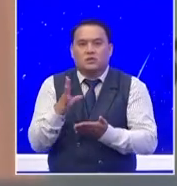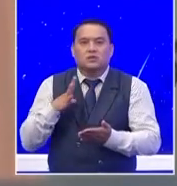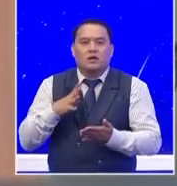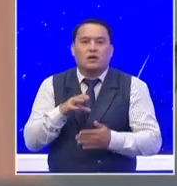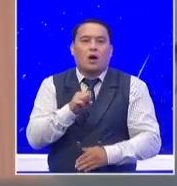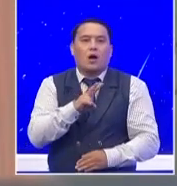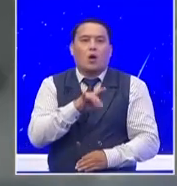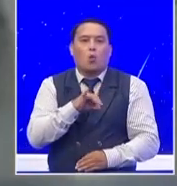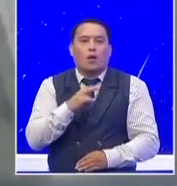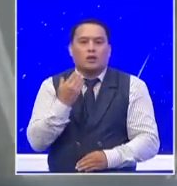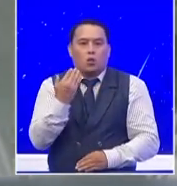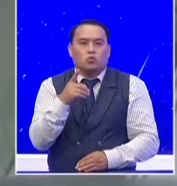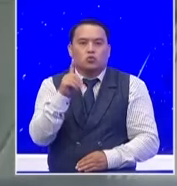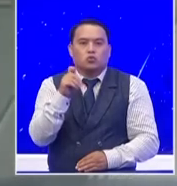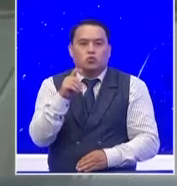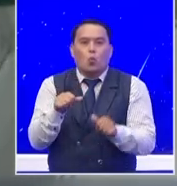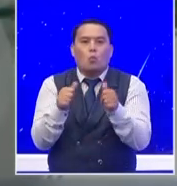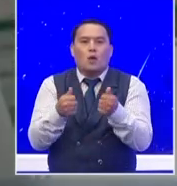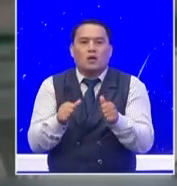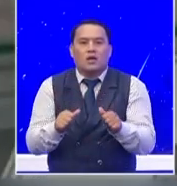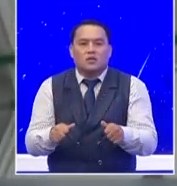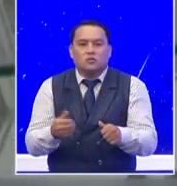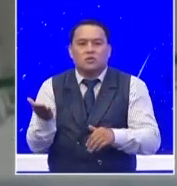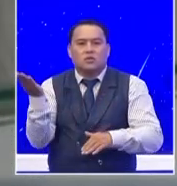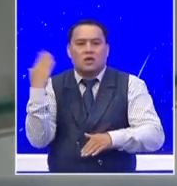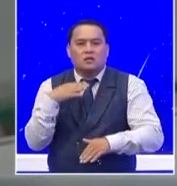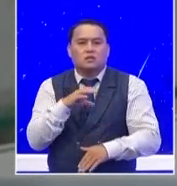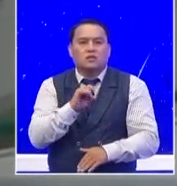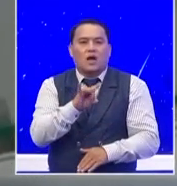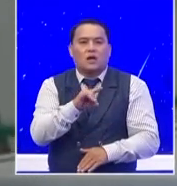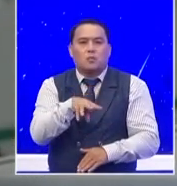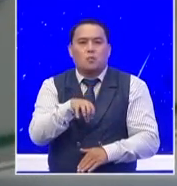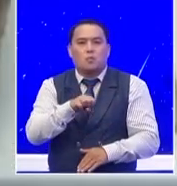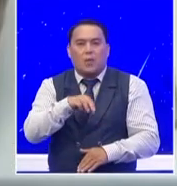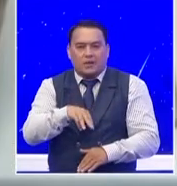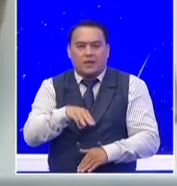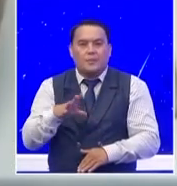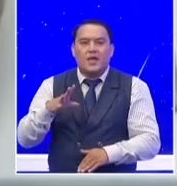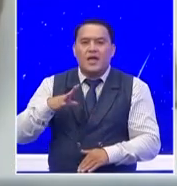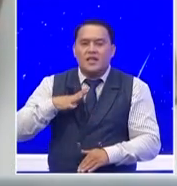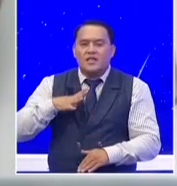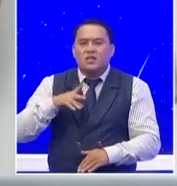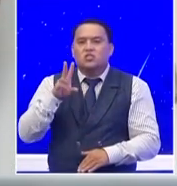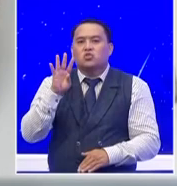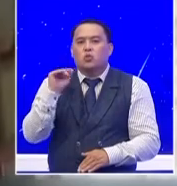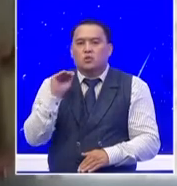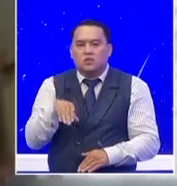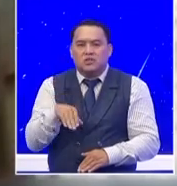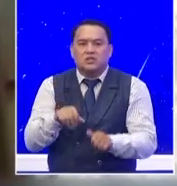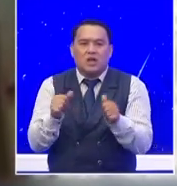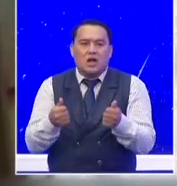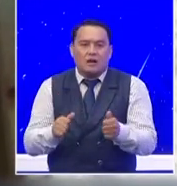сельчанином Рауаном Сабировым. Это было 100 предметов эпохи сарматов. Всего в музее насчитывается свыше 4000